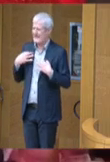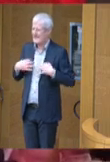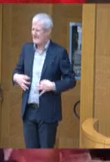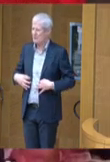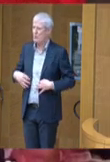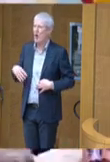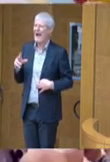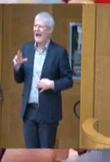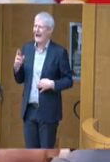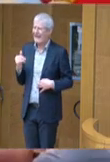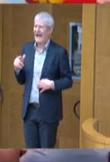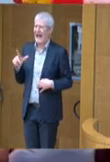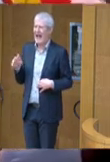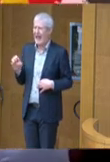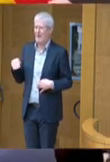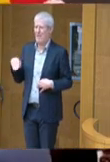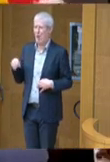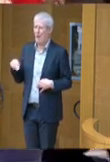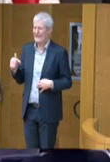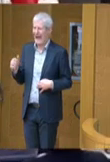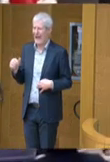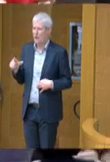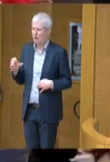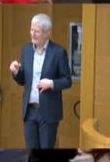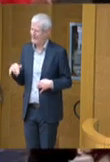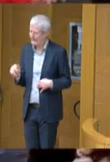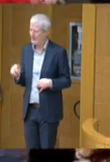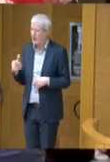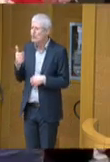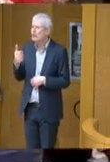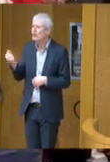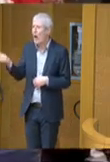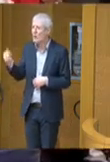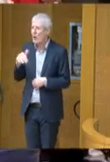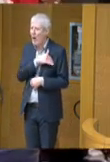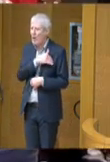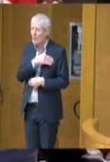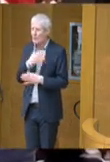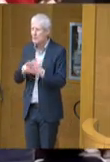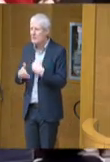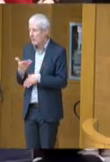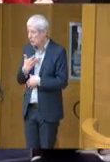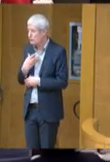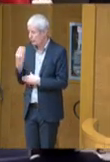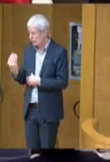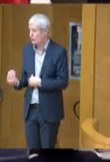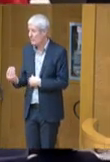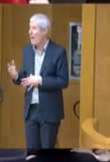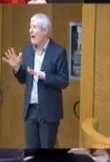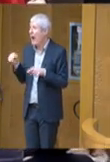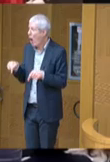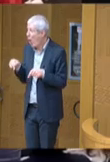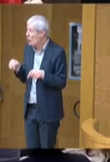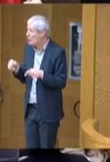Levi Montalcini conta almeno 100 alunni con disabilità, ma oggi vi parlerò del nostro